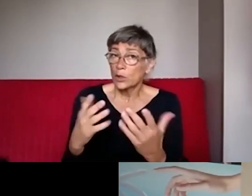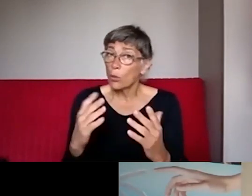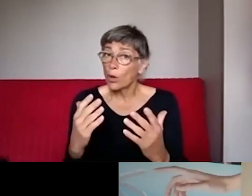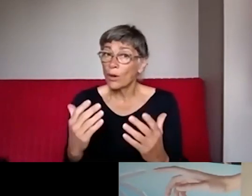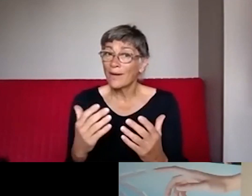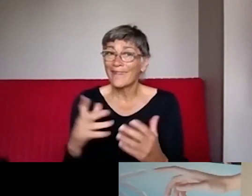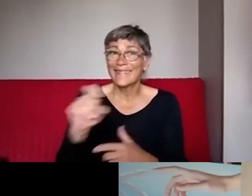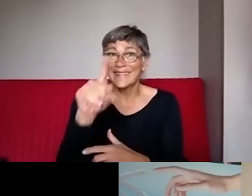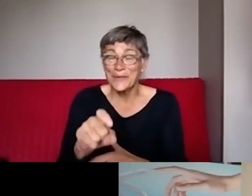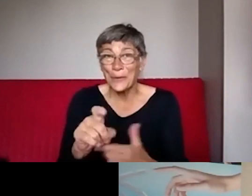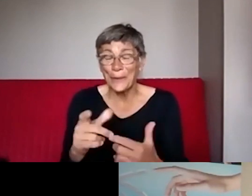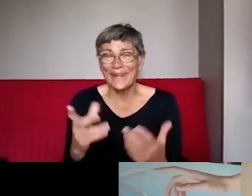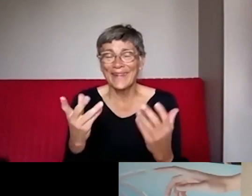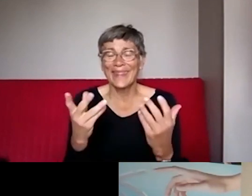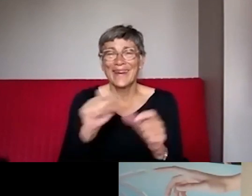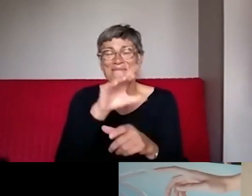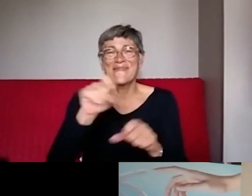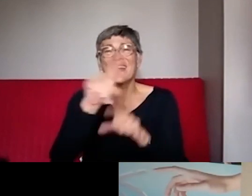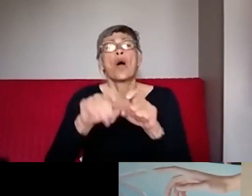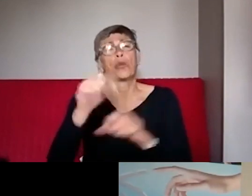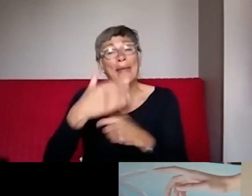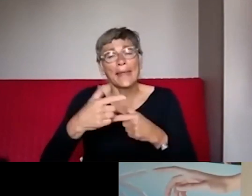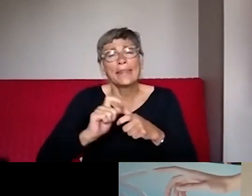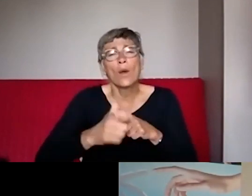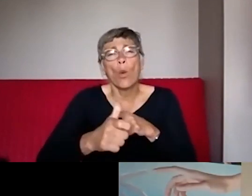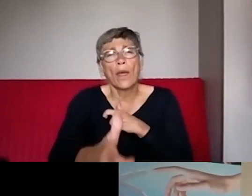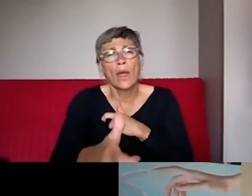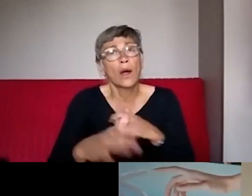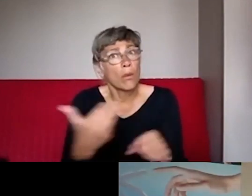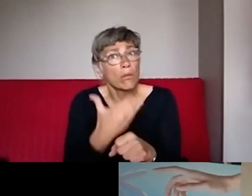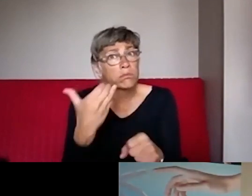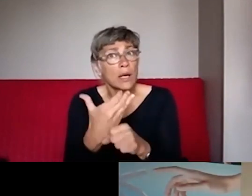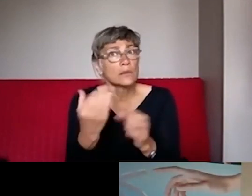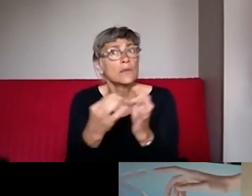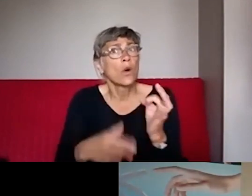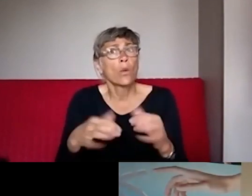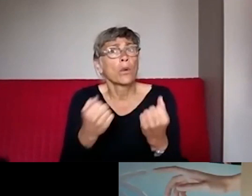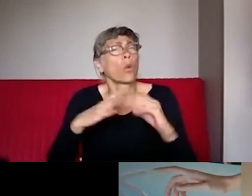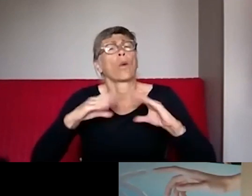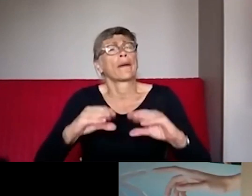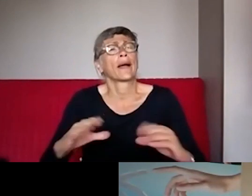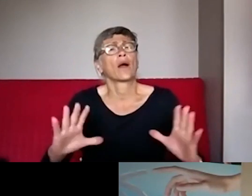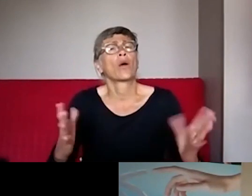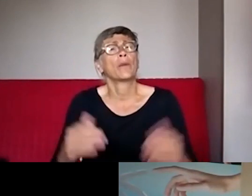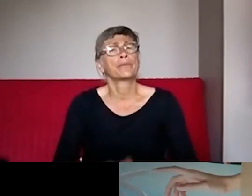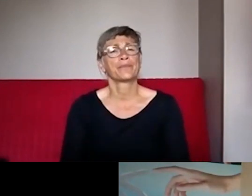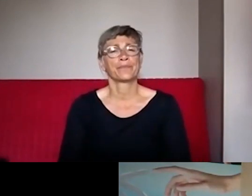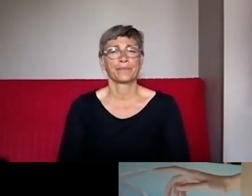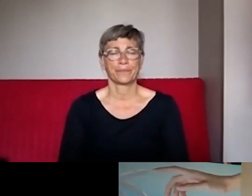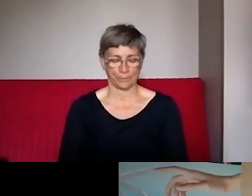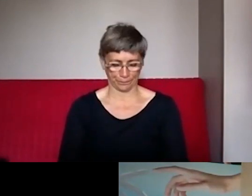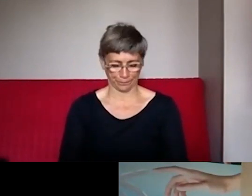je te pose deux questions à la fois. Donc, d'abord, le déroulé, est-ce que tu peux nous dire comment ça se passe concrètement? Alors, le